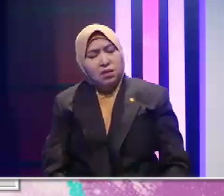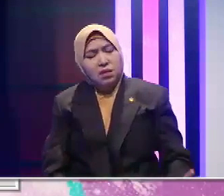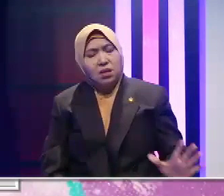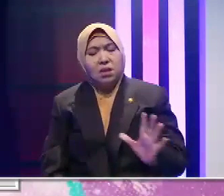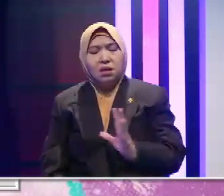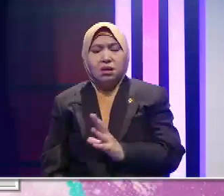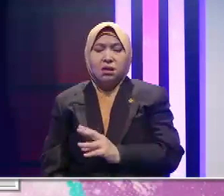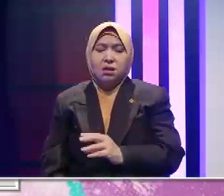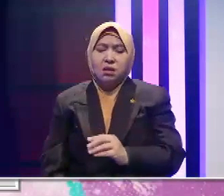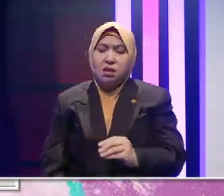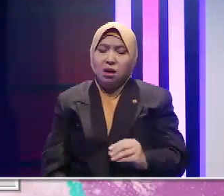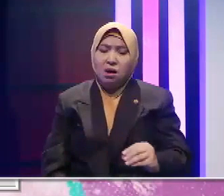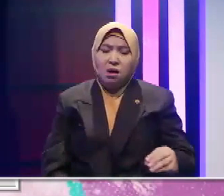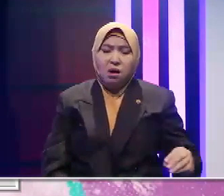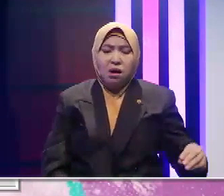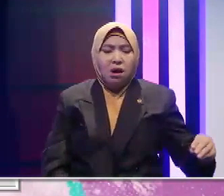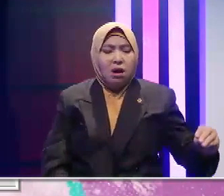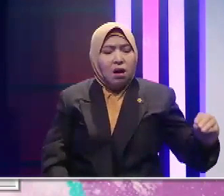فآمنوا